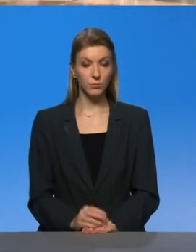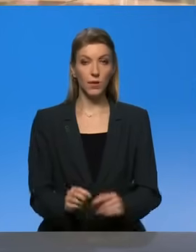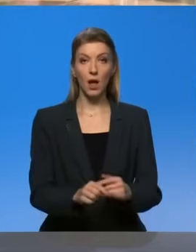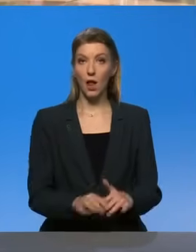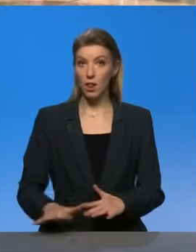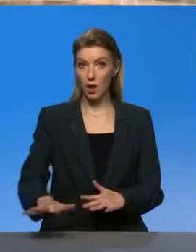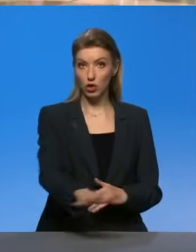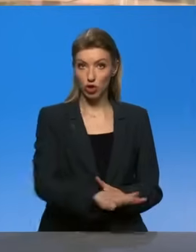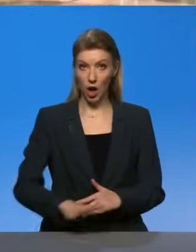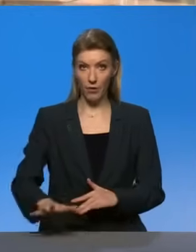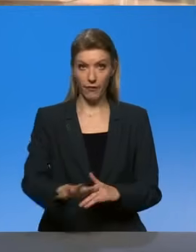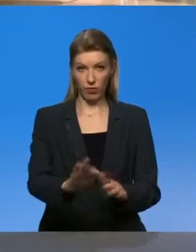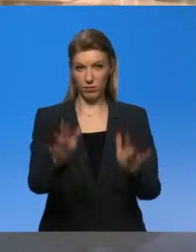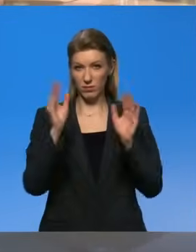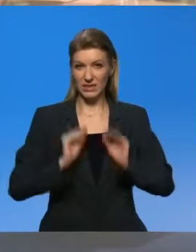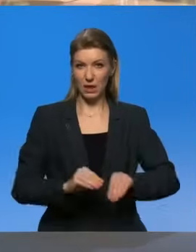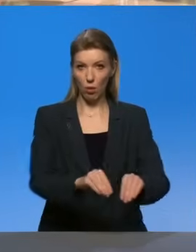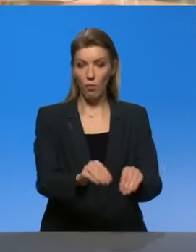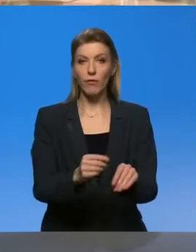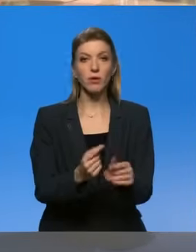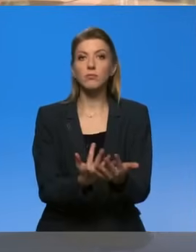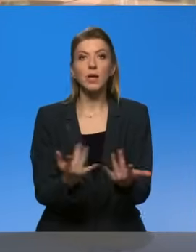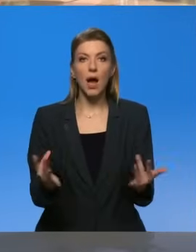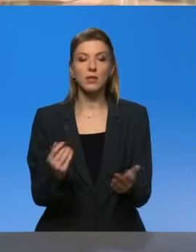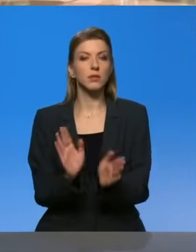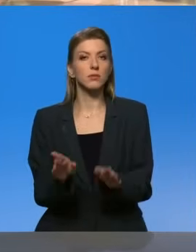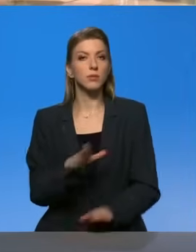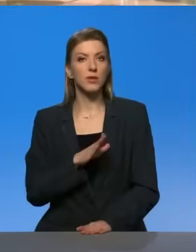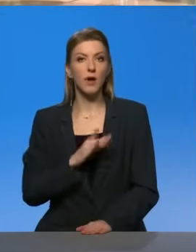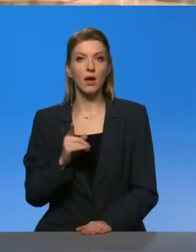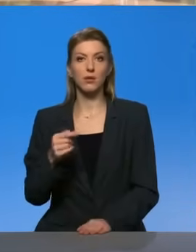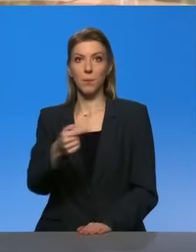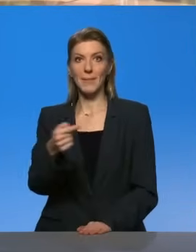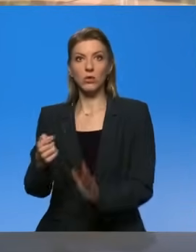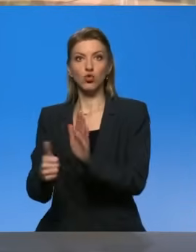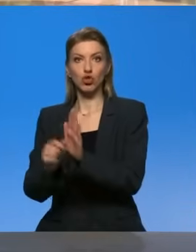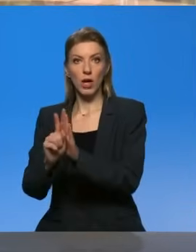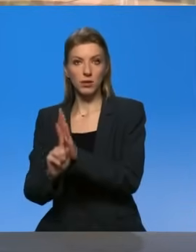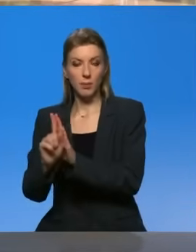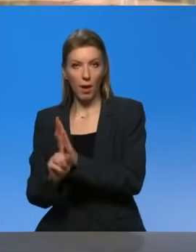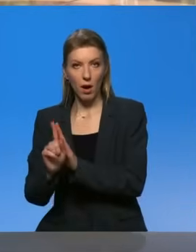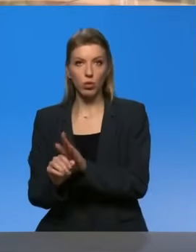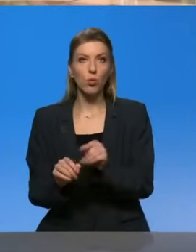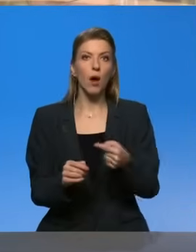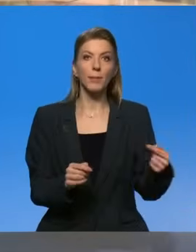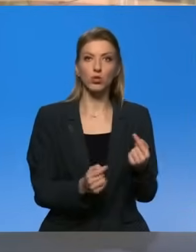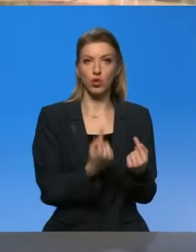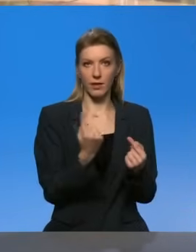он разный. Если в одном месте это минус 6 градусов было, то в другом месте это было только минус 1 градус. И,